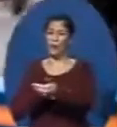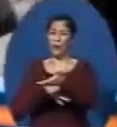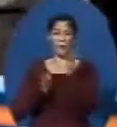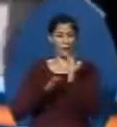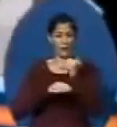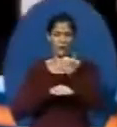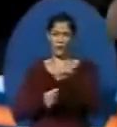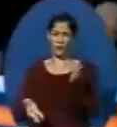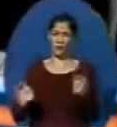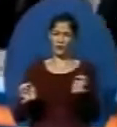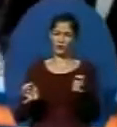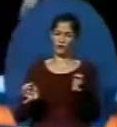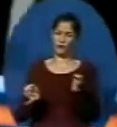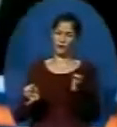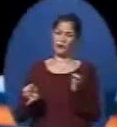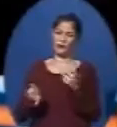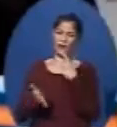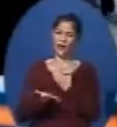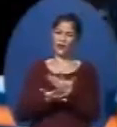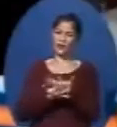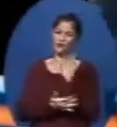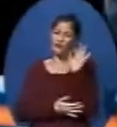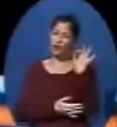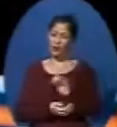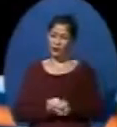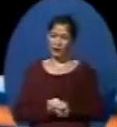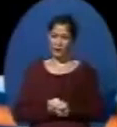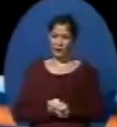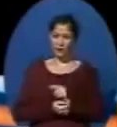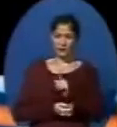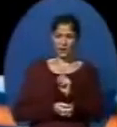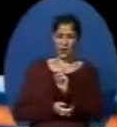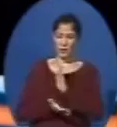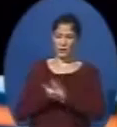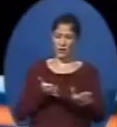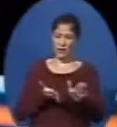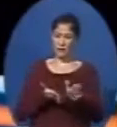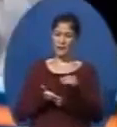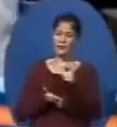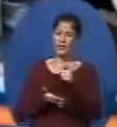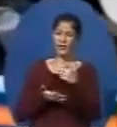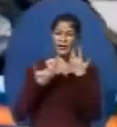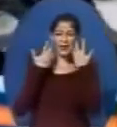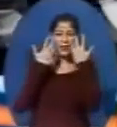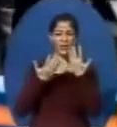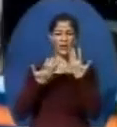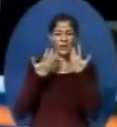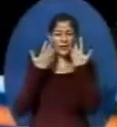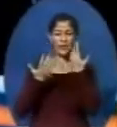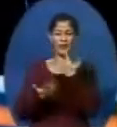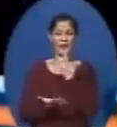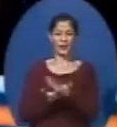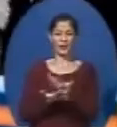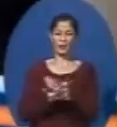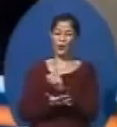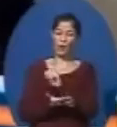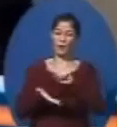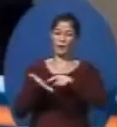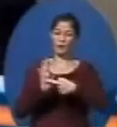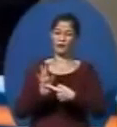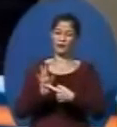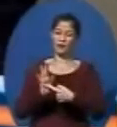כך מאוחר, ולא רק סתם קבלת עדות נוספת, אלא עדות נוספת לא כדי לזכות